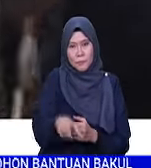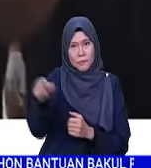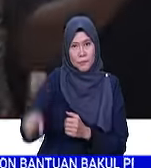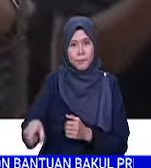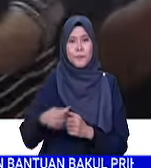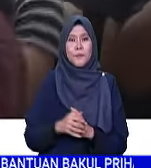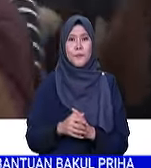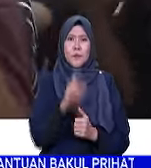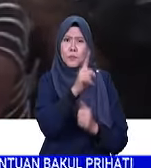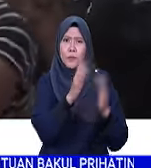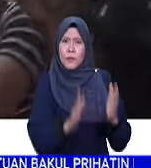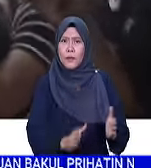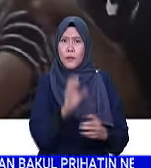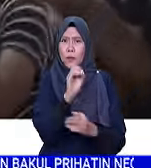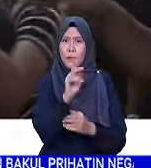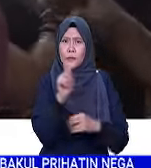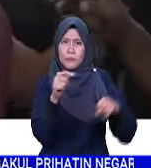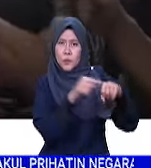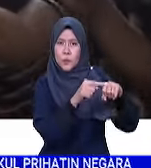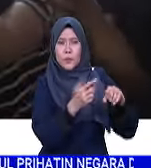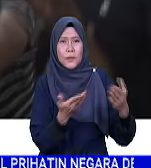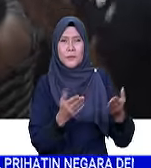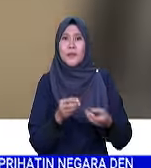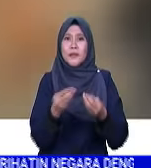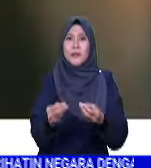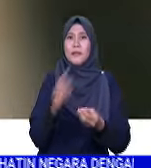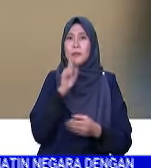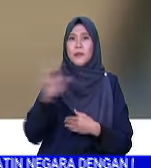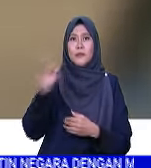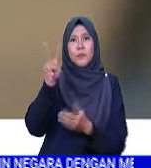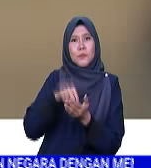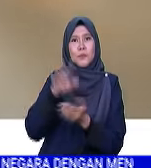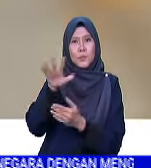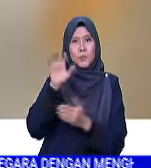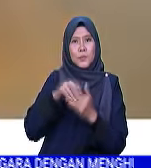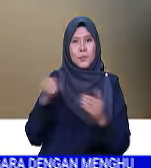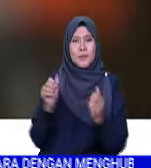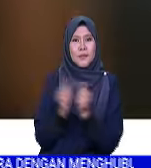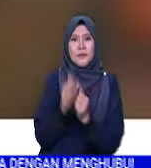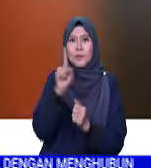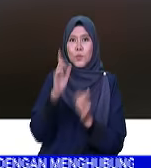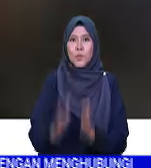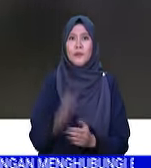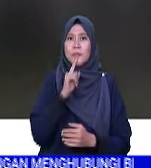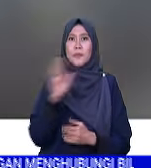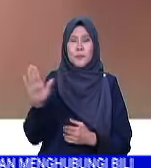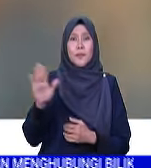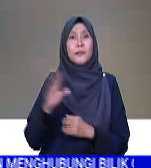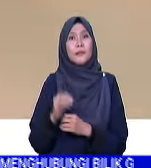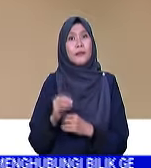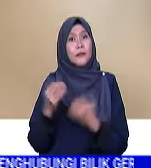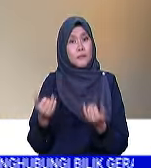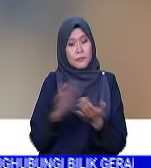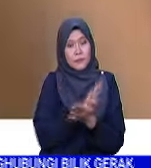seorang. Manakala seorang lagi, OKT diberi jaminan RM2,500 dengan seorang penjamin. Mengikut